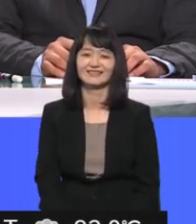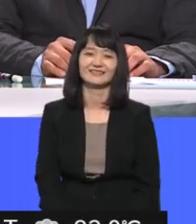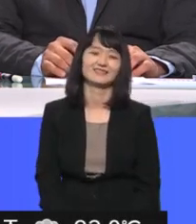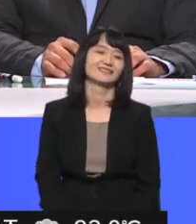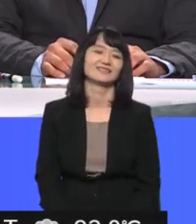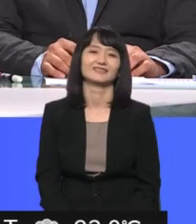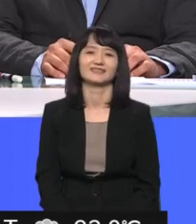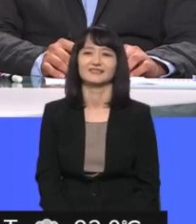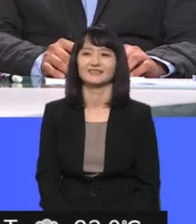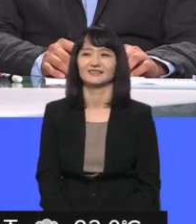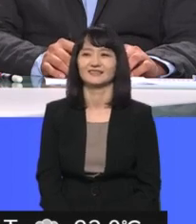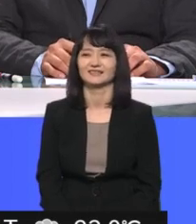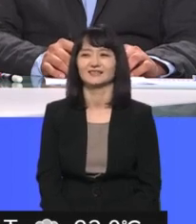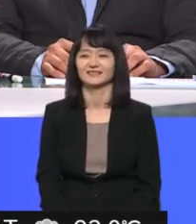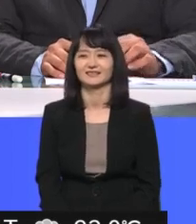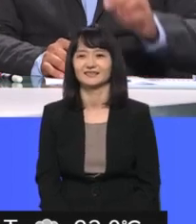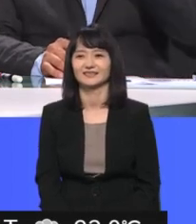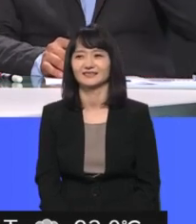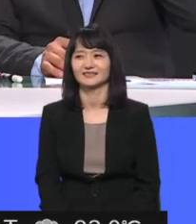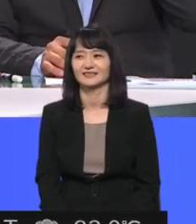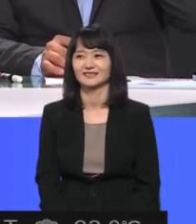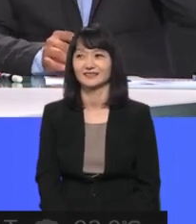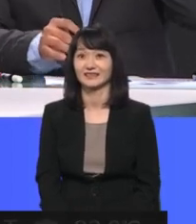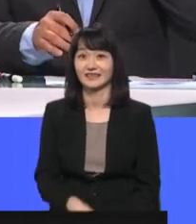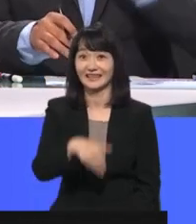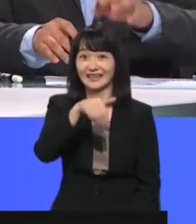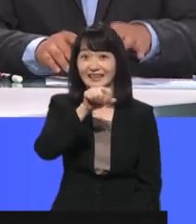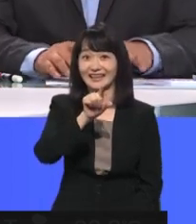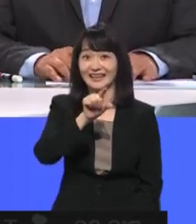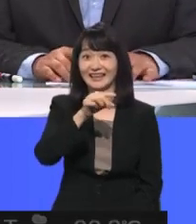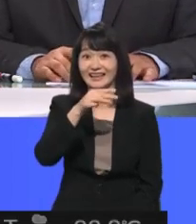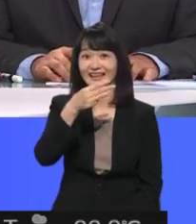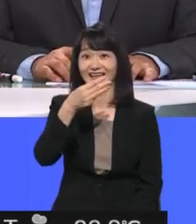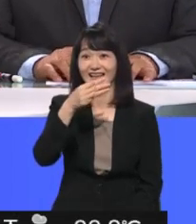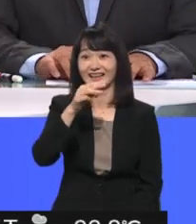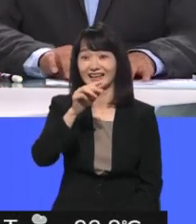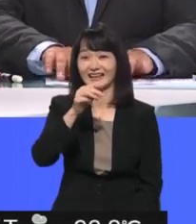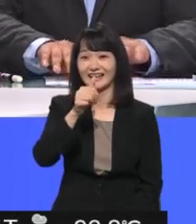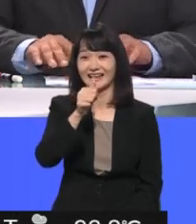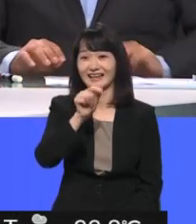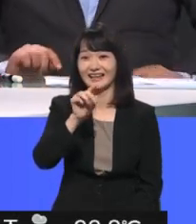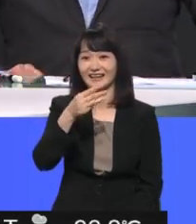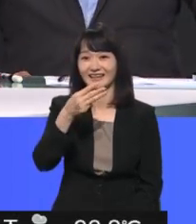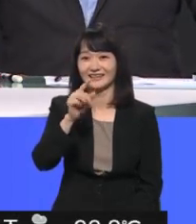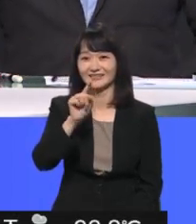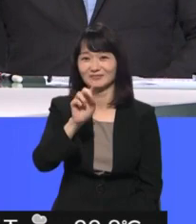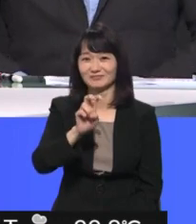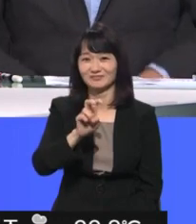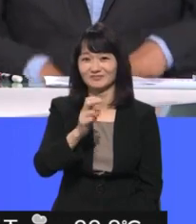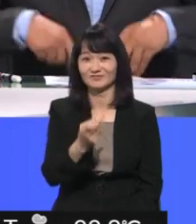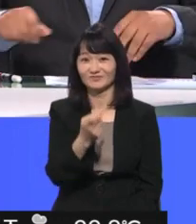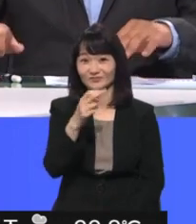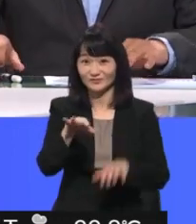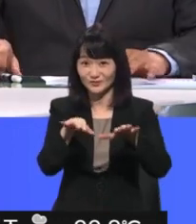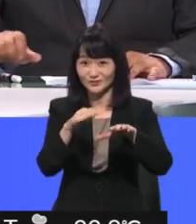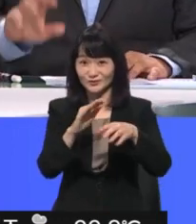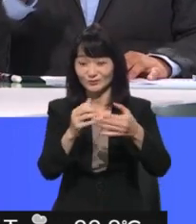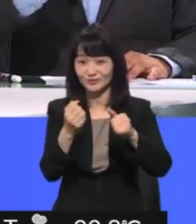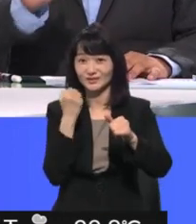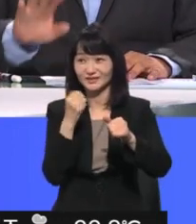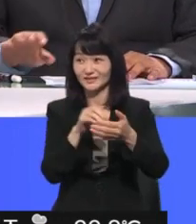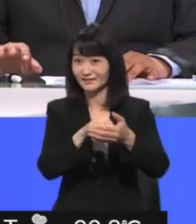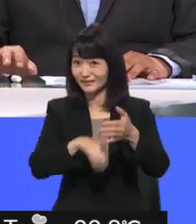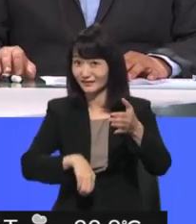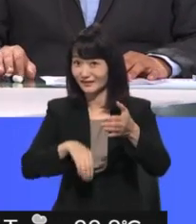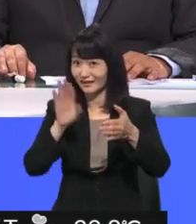님 하 리 미 엄 혹시 탈 다할 거예요 우리 아 알아야 하니 바람이 요미우리 할당 할 거예요 안